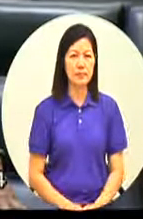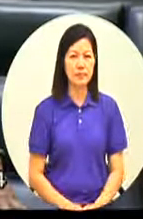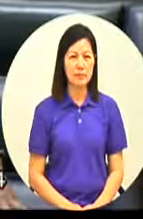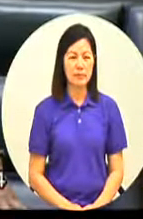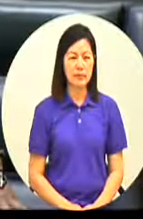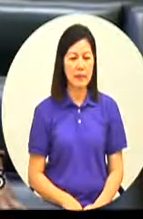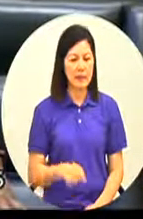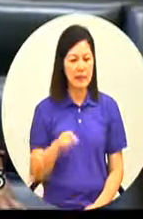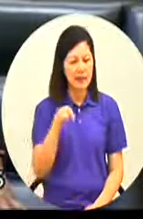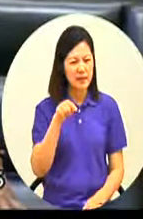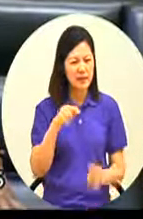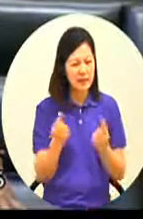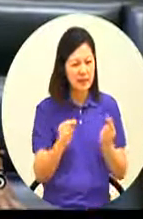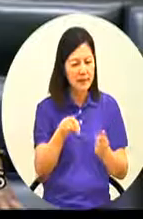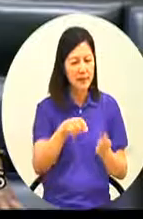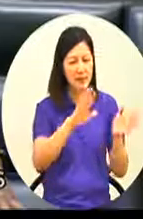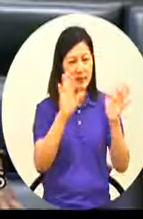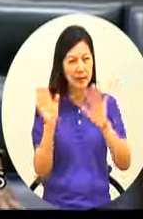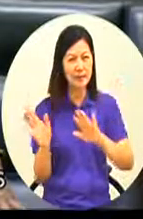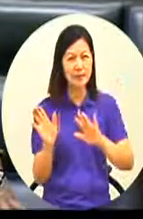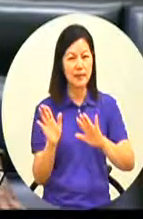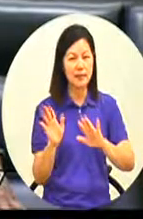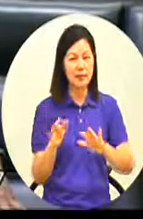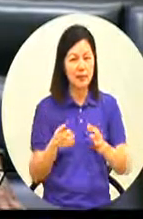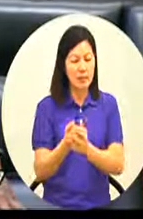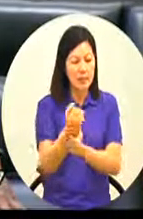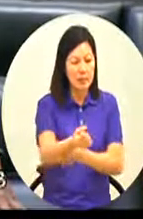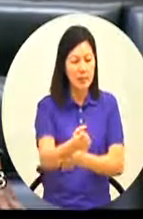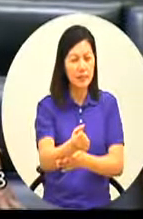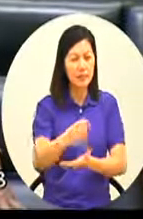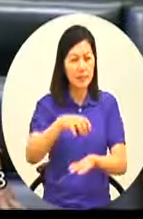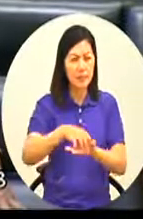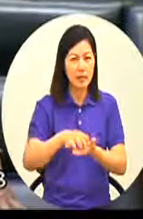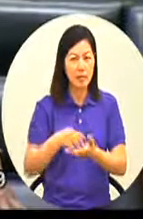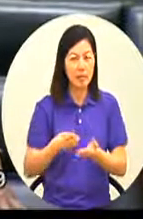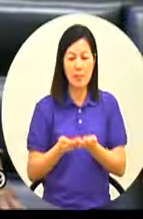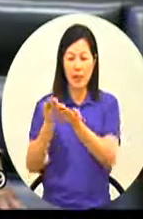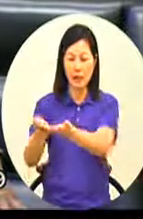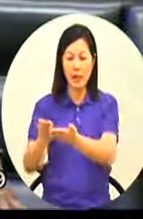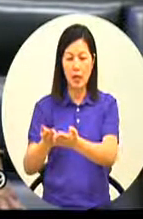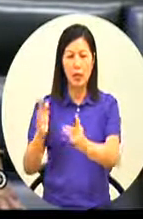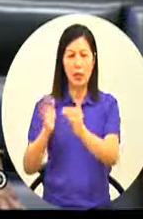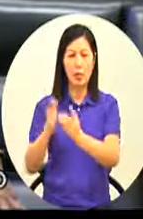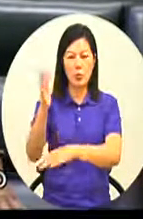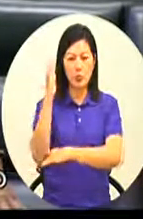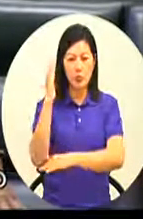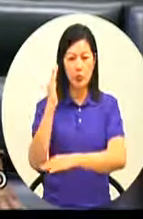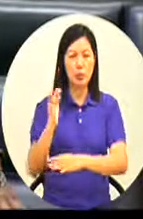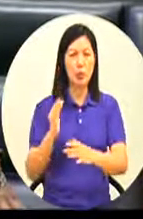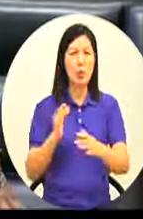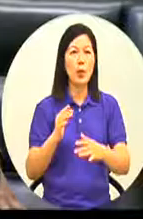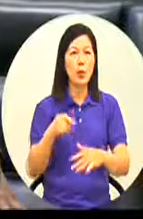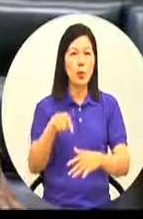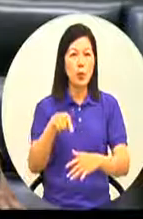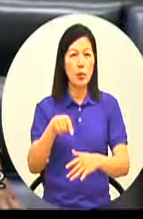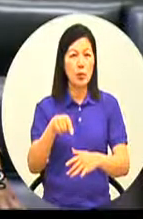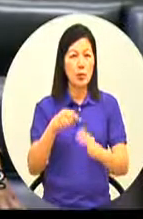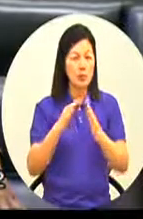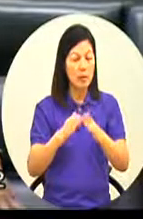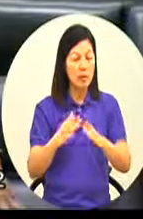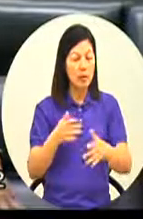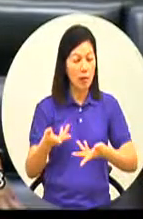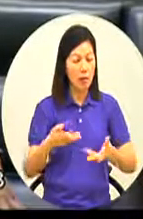像这一种啊，咱的出生证明啊，拿到我们的户政事务所要来去办婴儿的